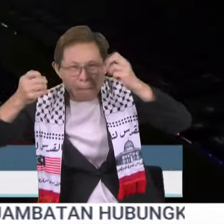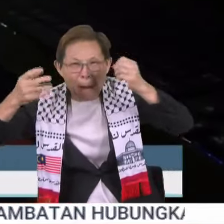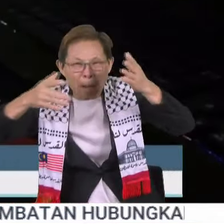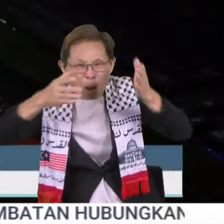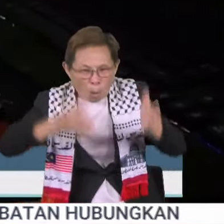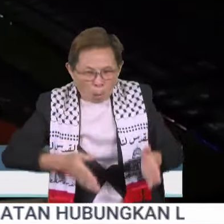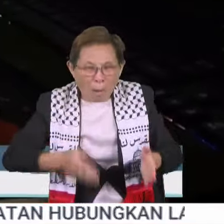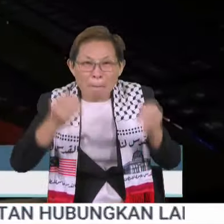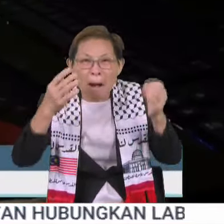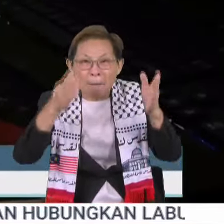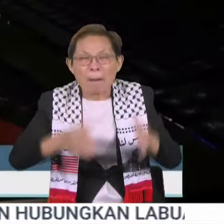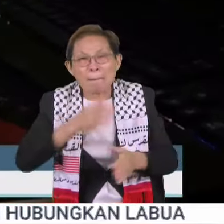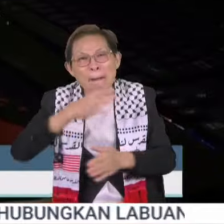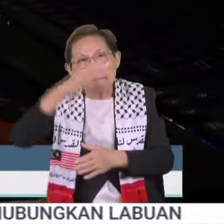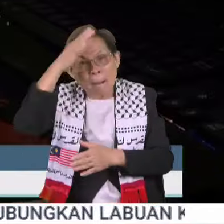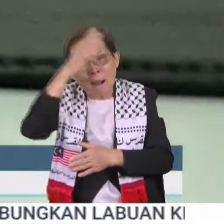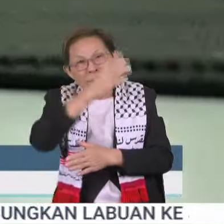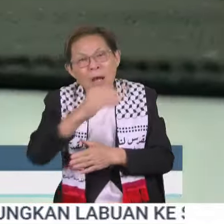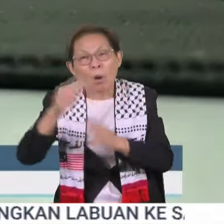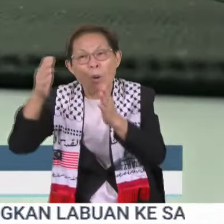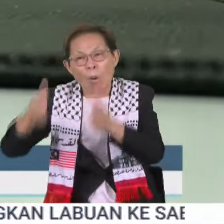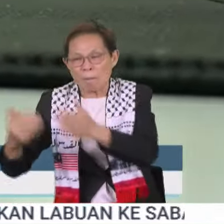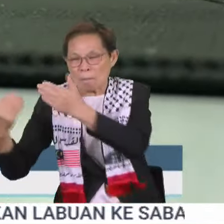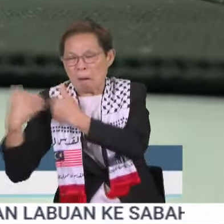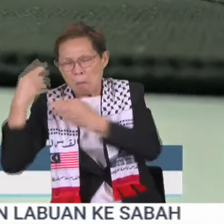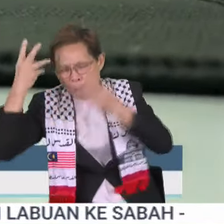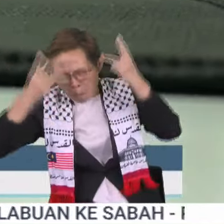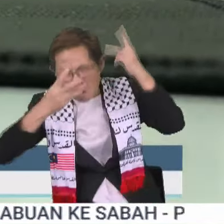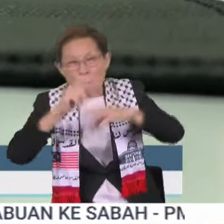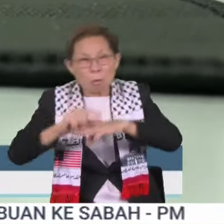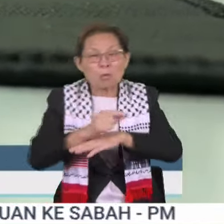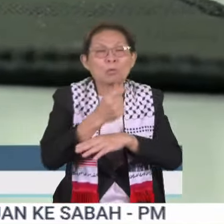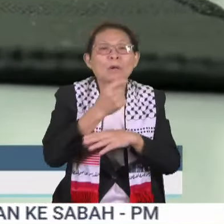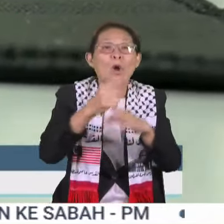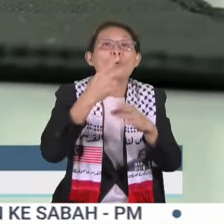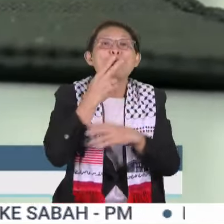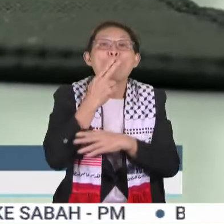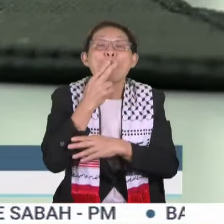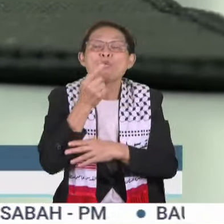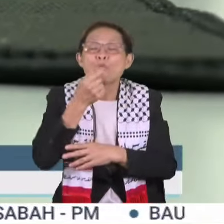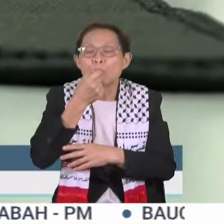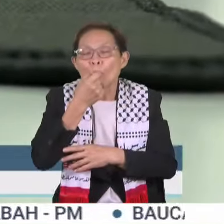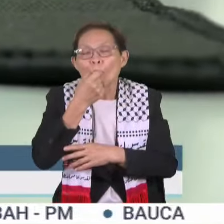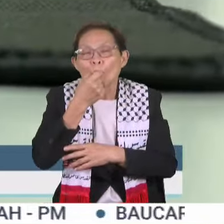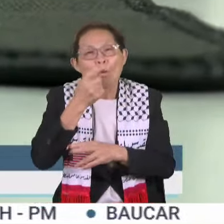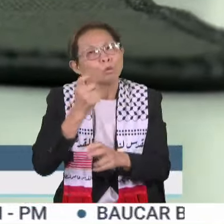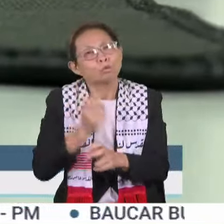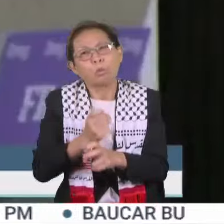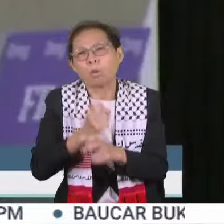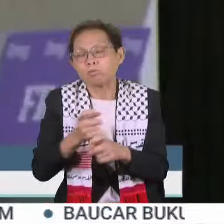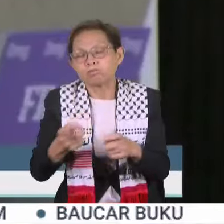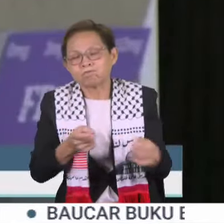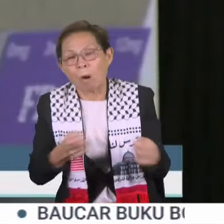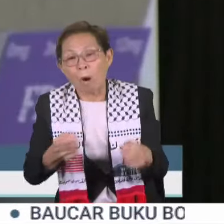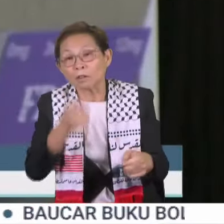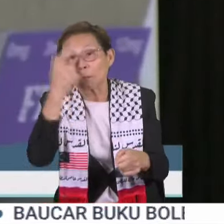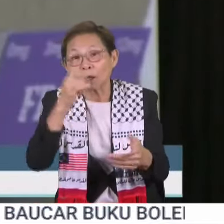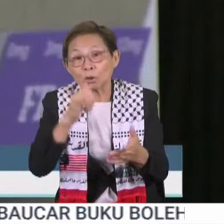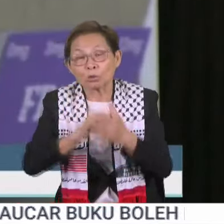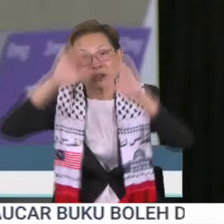pihak, khususnya ibu bapa dan pihak berwajib, kerana penggunaan rokok elektronik seolah sukar dikawal.